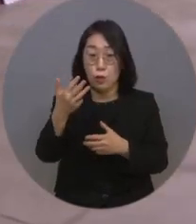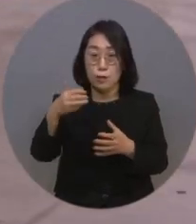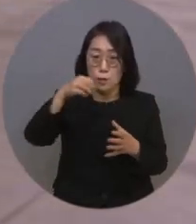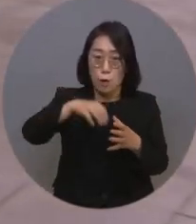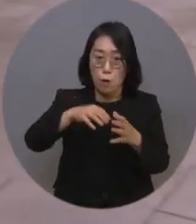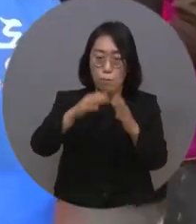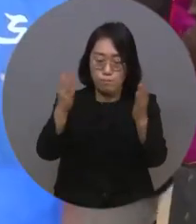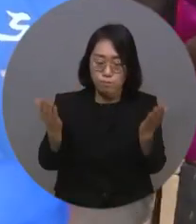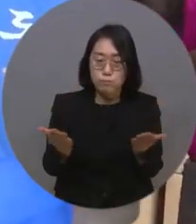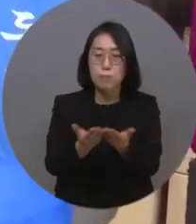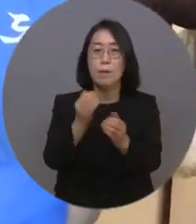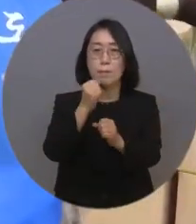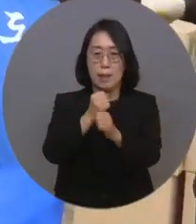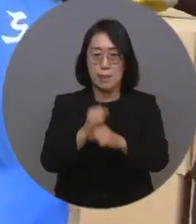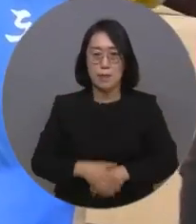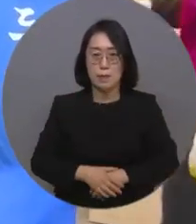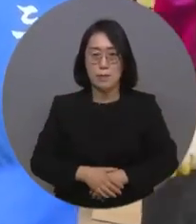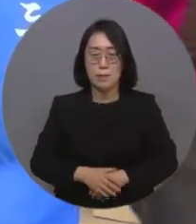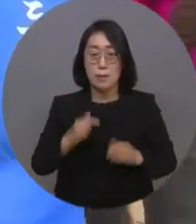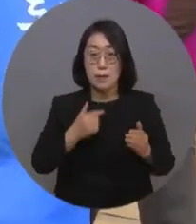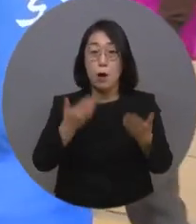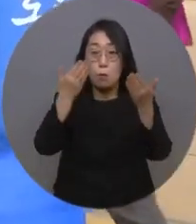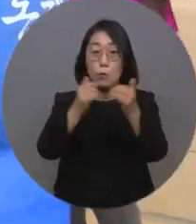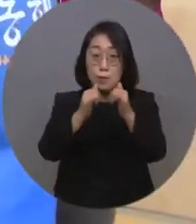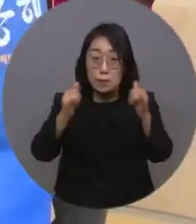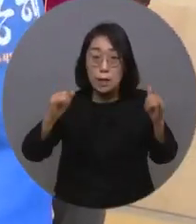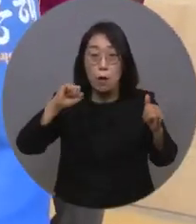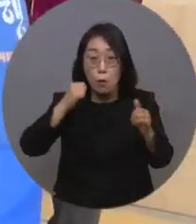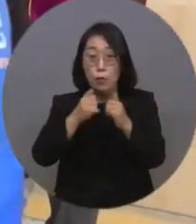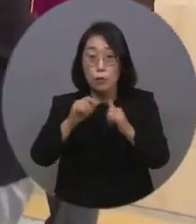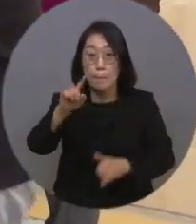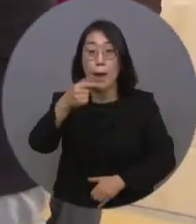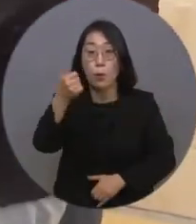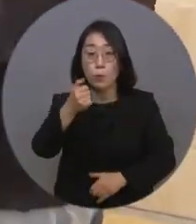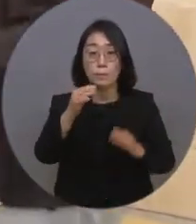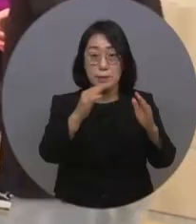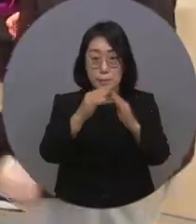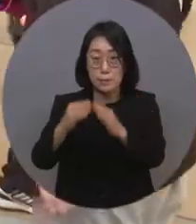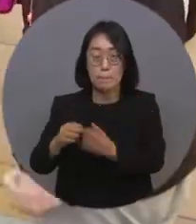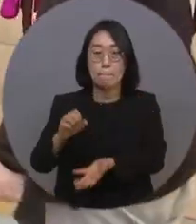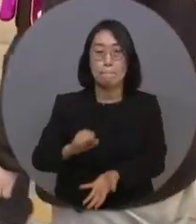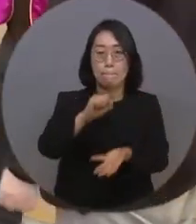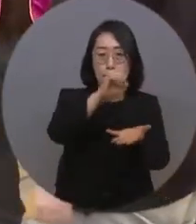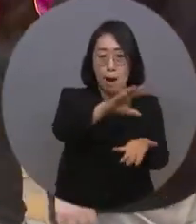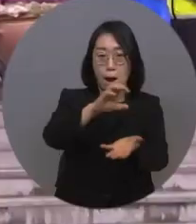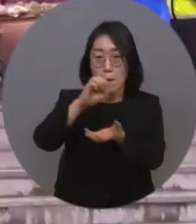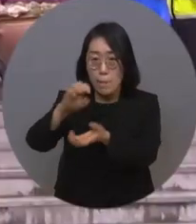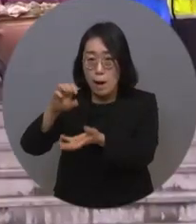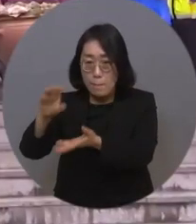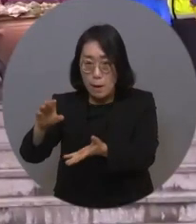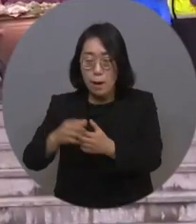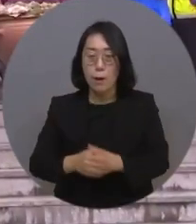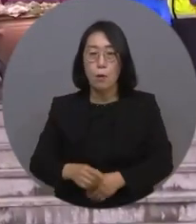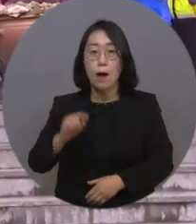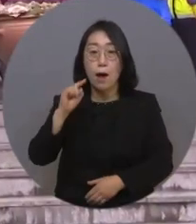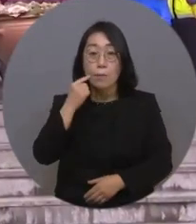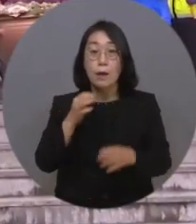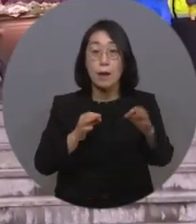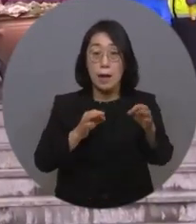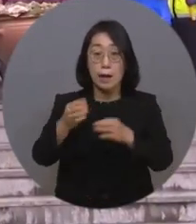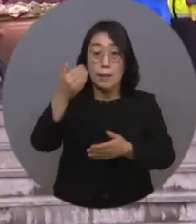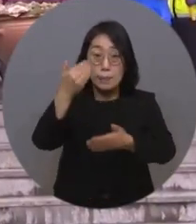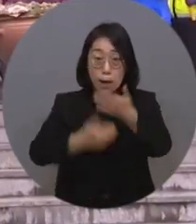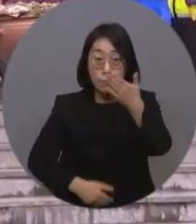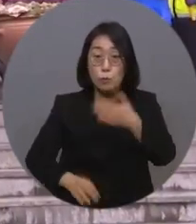구성했습니다 봉사자들은 여수시 소외계층 150세대를 찾아가 나눔 보따리를 전달했고 여수 아름다운 가게는